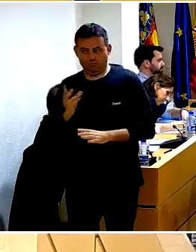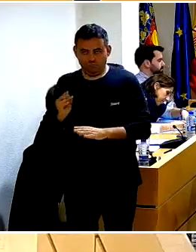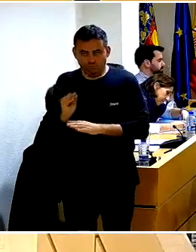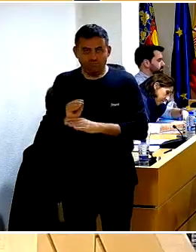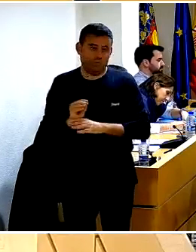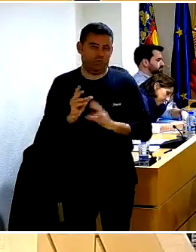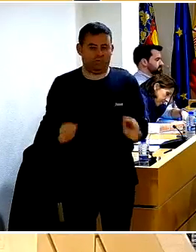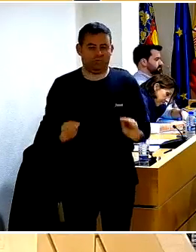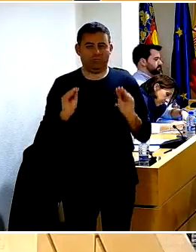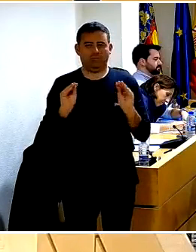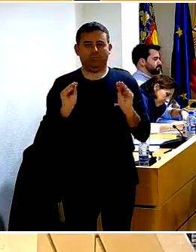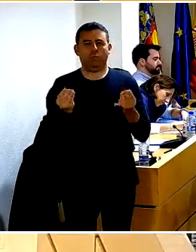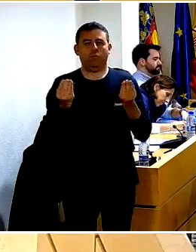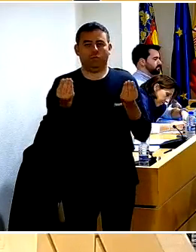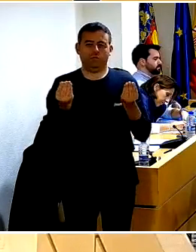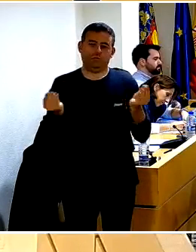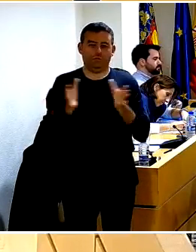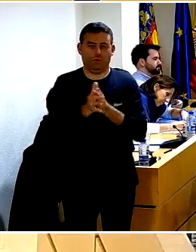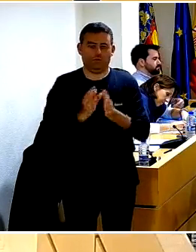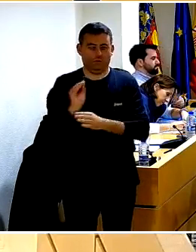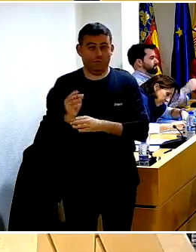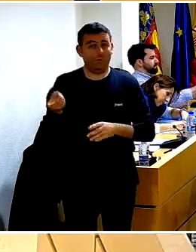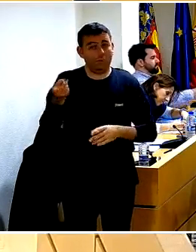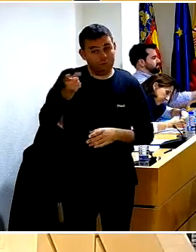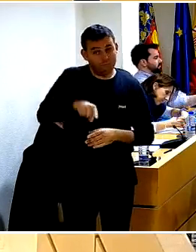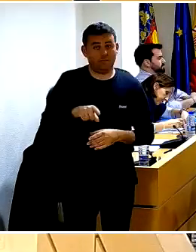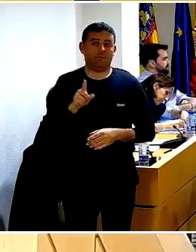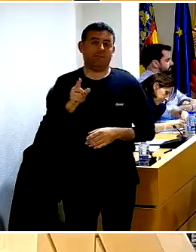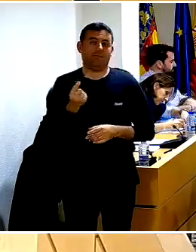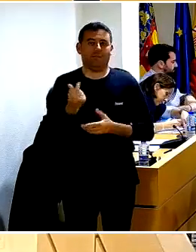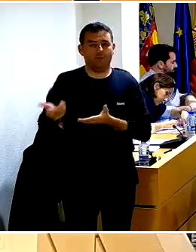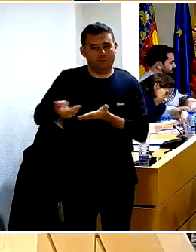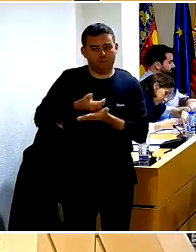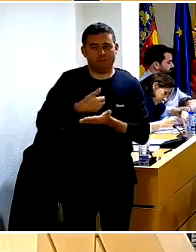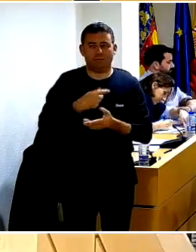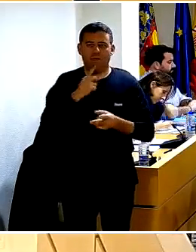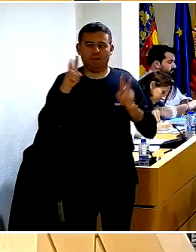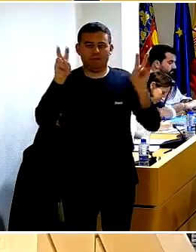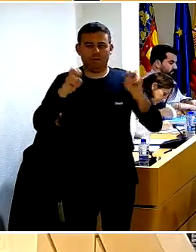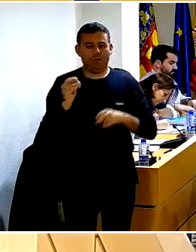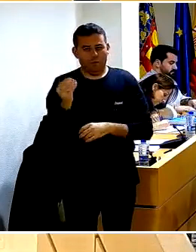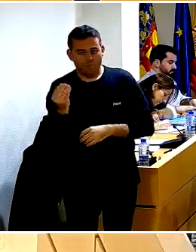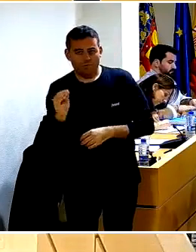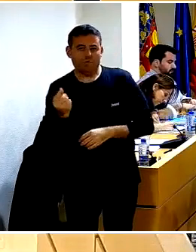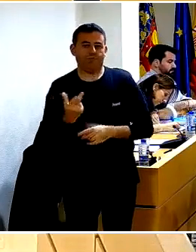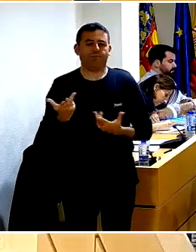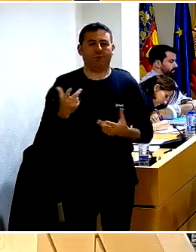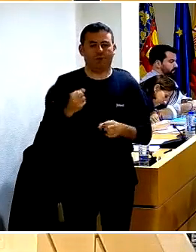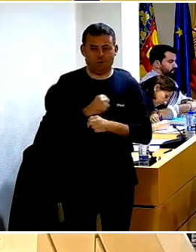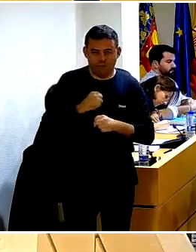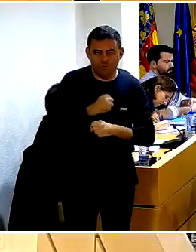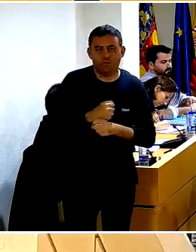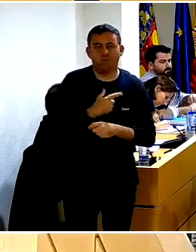de programació cultural, de joventut, d'ocupació i d'educació. Destaquem, a més, en compliment amb la